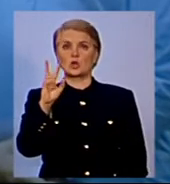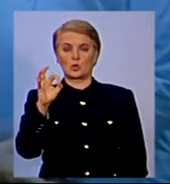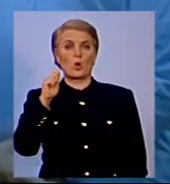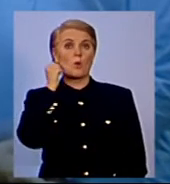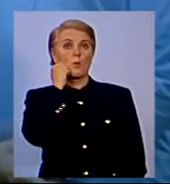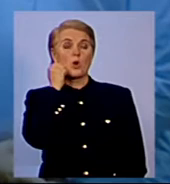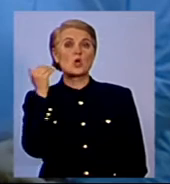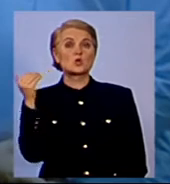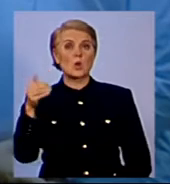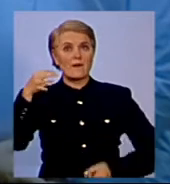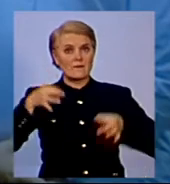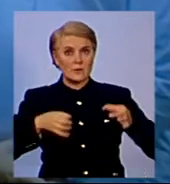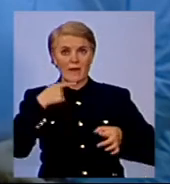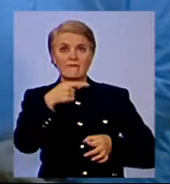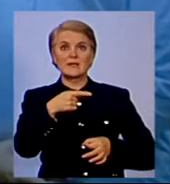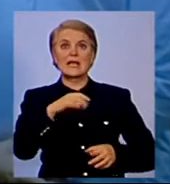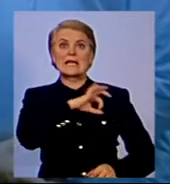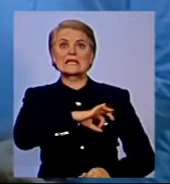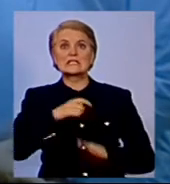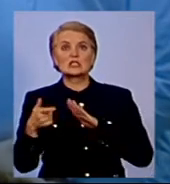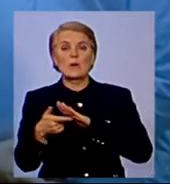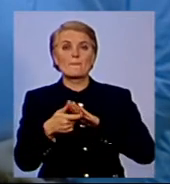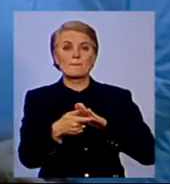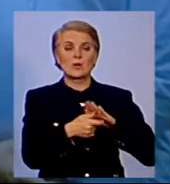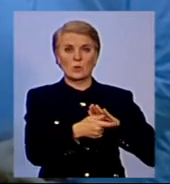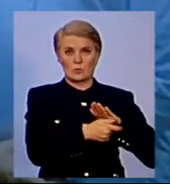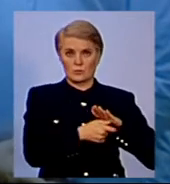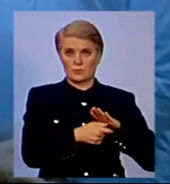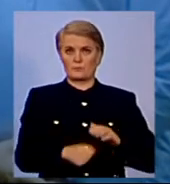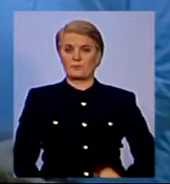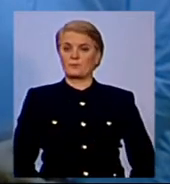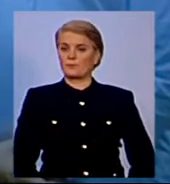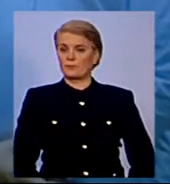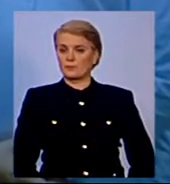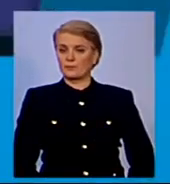винним у шпигунстві. Про вирок повідомив громадський захисник Сущенка Марк Фейгін.